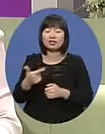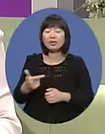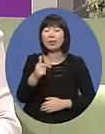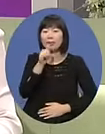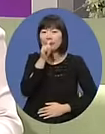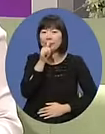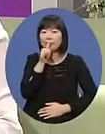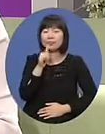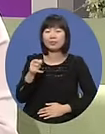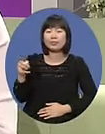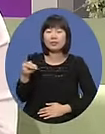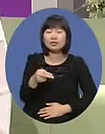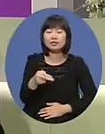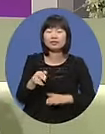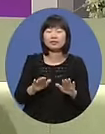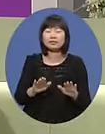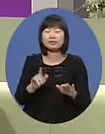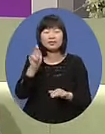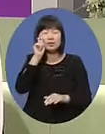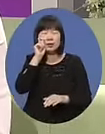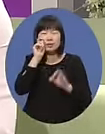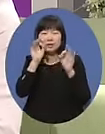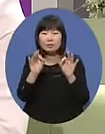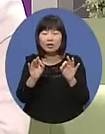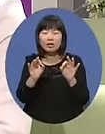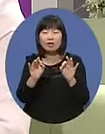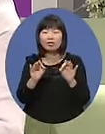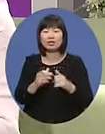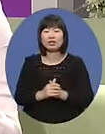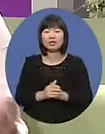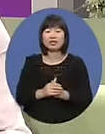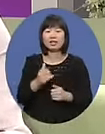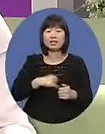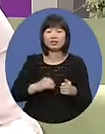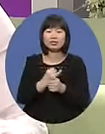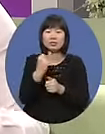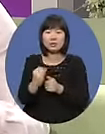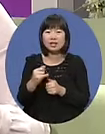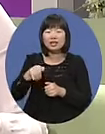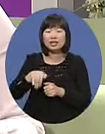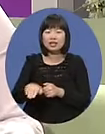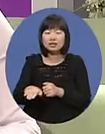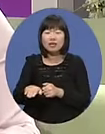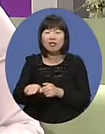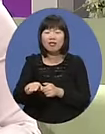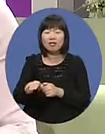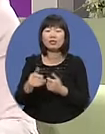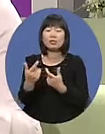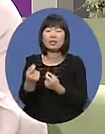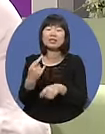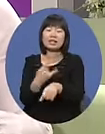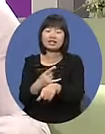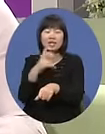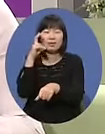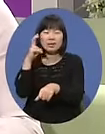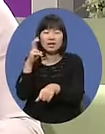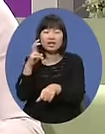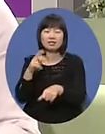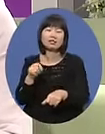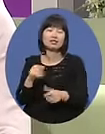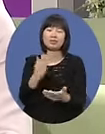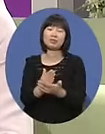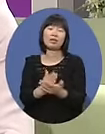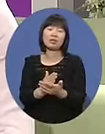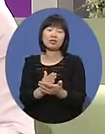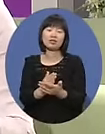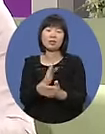수밖에 없고요. 네. 그리고 그 고모도 네. 며느리의 거기 가서는 또 그렇게 하셨겠죠. 하셨겠죠. 예, 그러니까 시댁에서는. 이거를 하지 말자 이거예요.